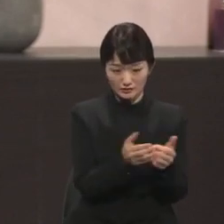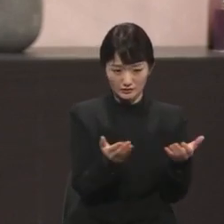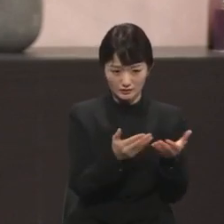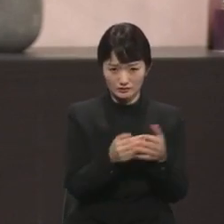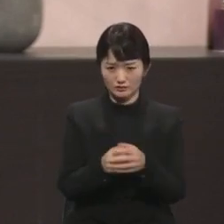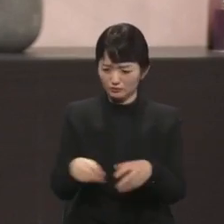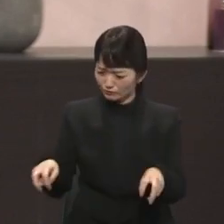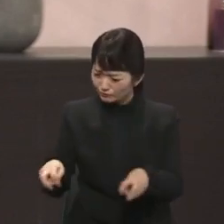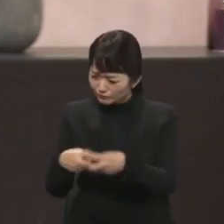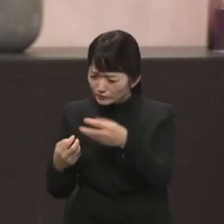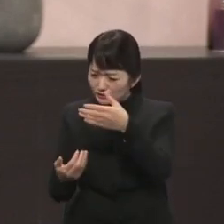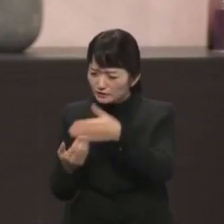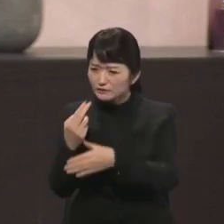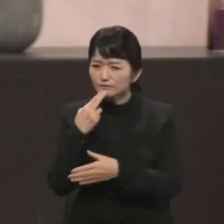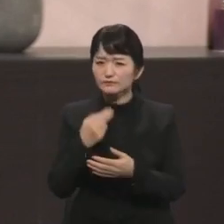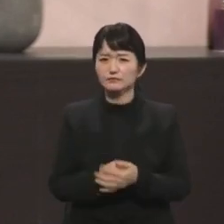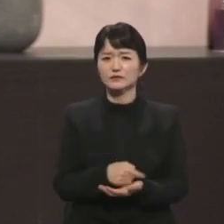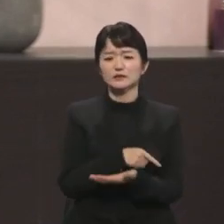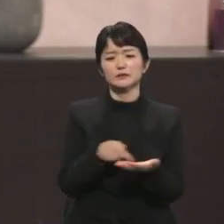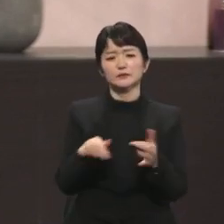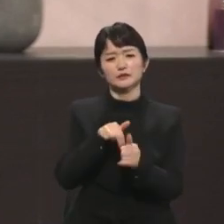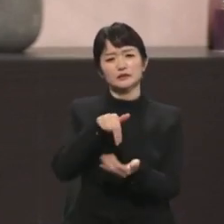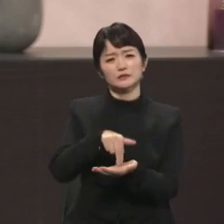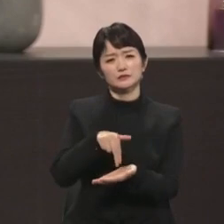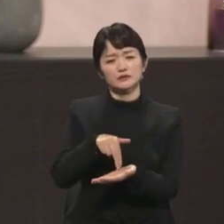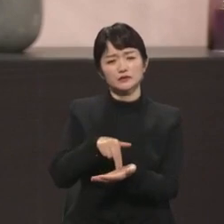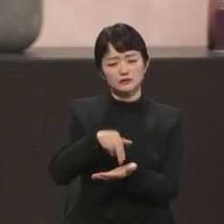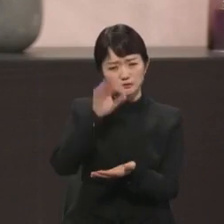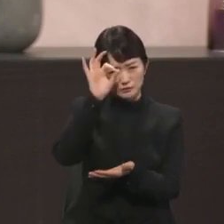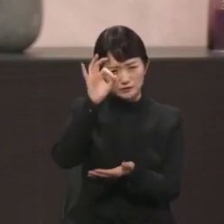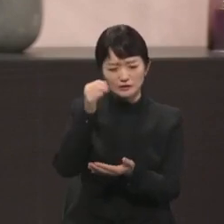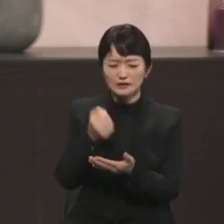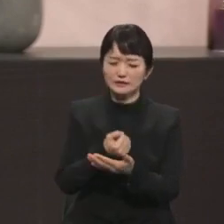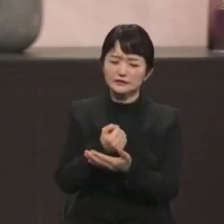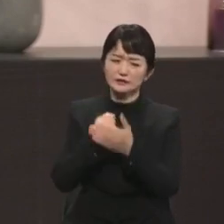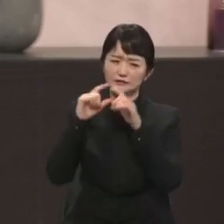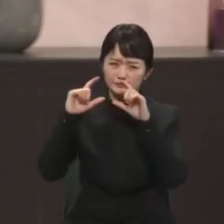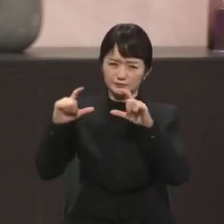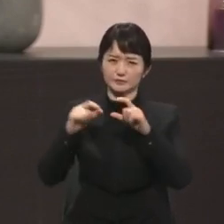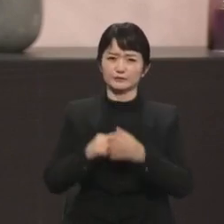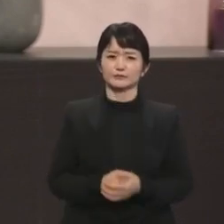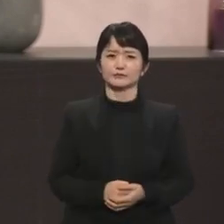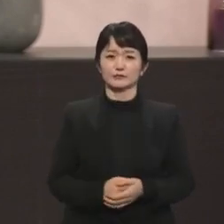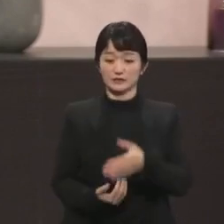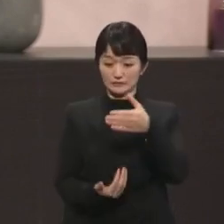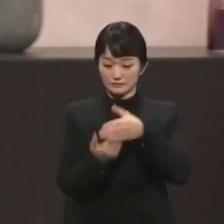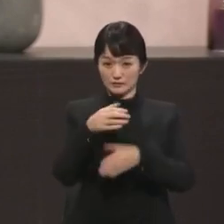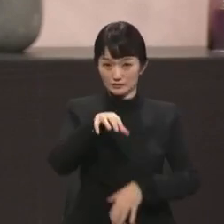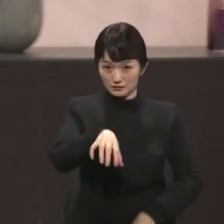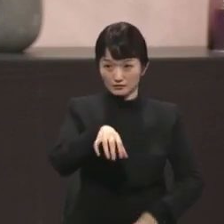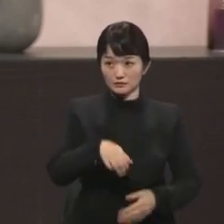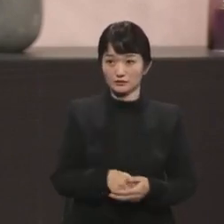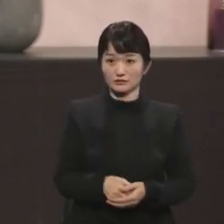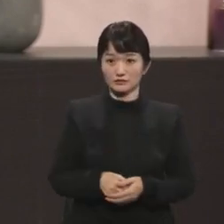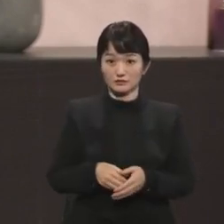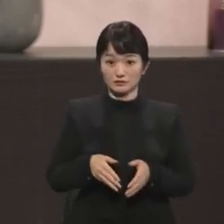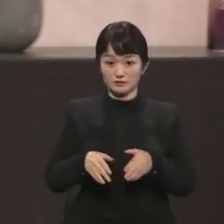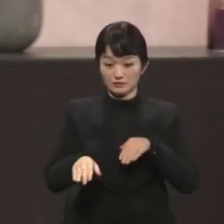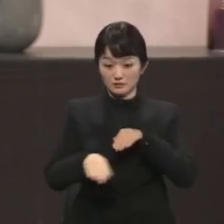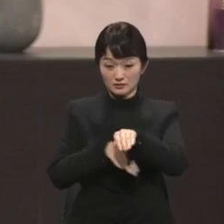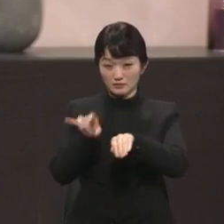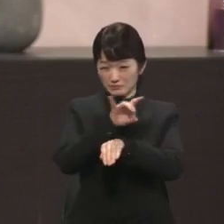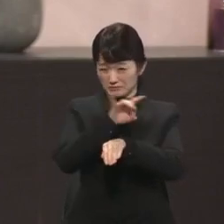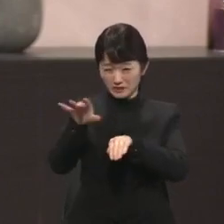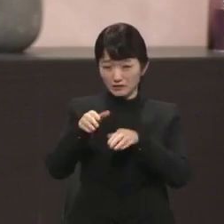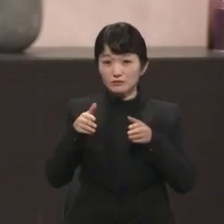없습니다만이 피해자를 생각하면 정말 안타까운 판결이라고 할 수 있겠습니다 근데 이제 사고 장소가 그 자동차 전형 도로이다